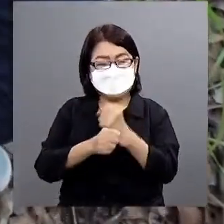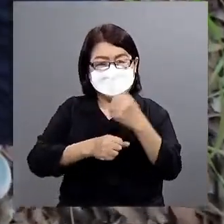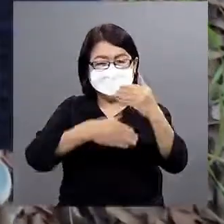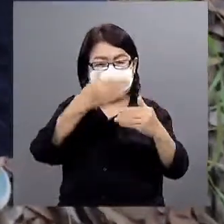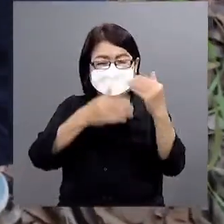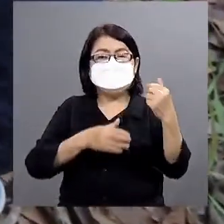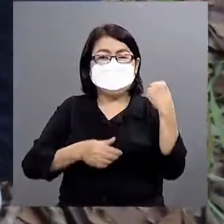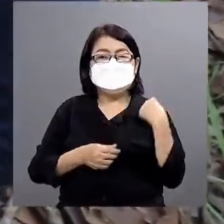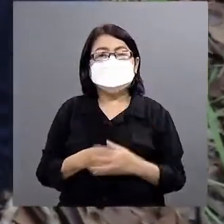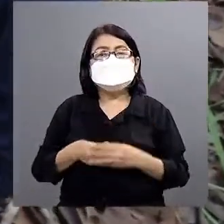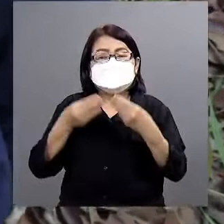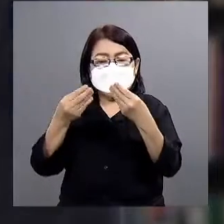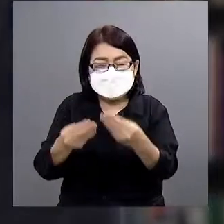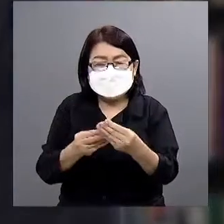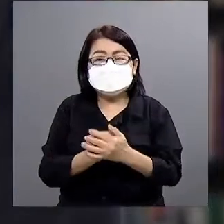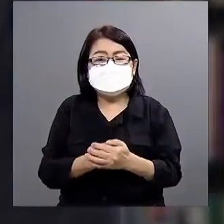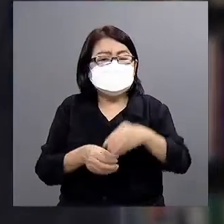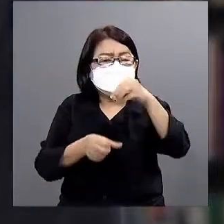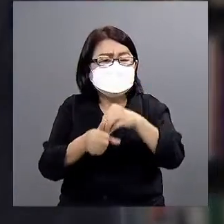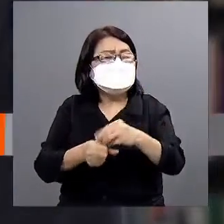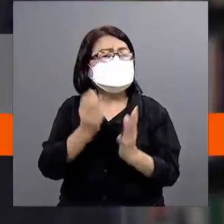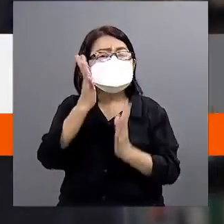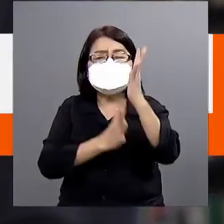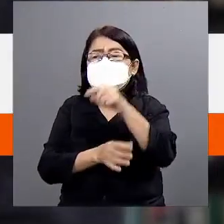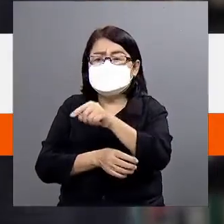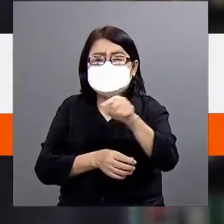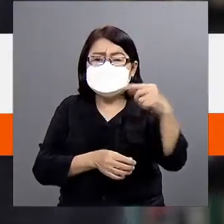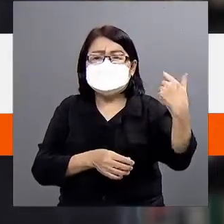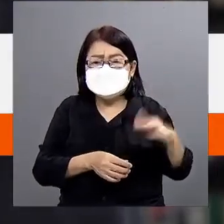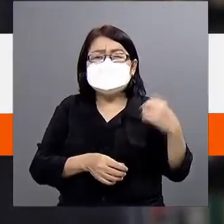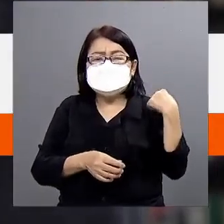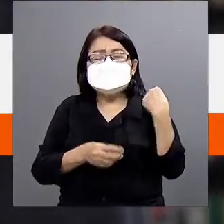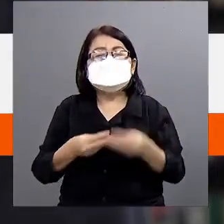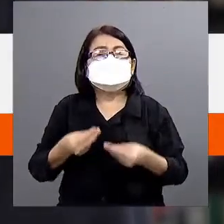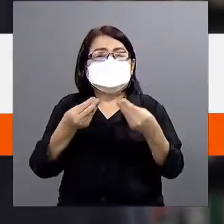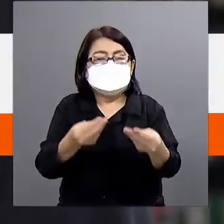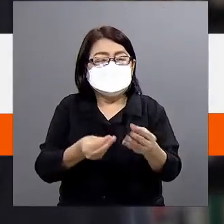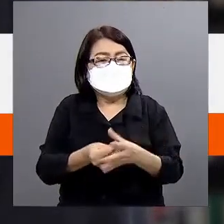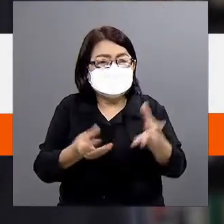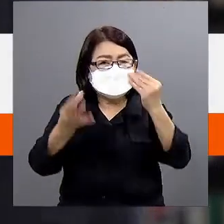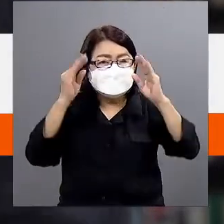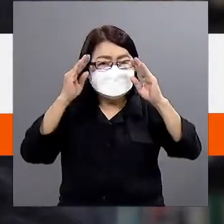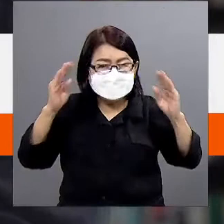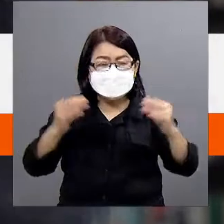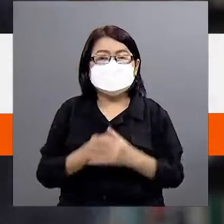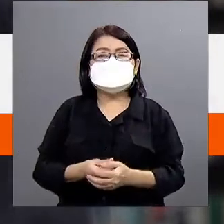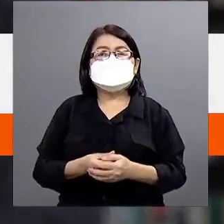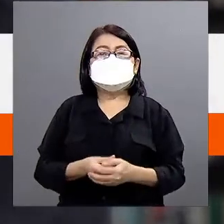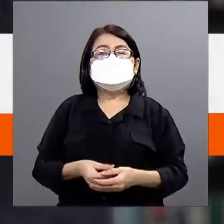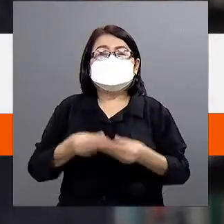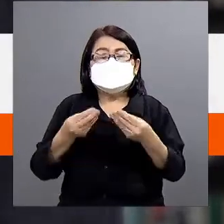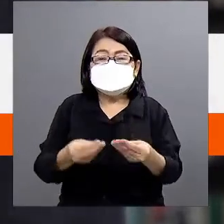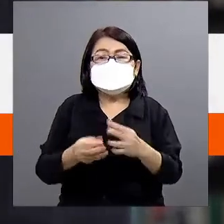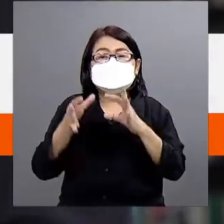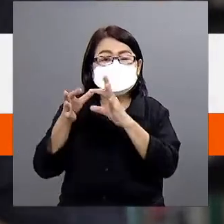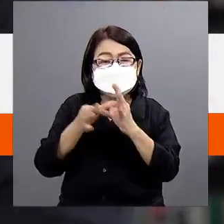ในชุมชนเนี่ยเป็นเครื่องมือที่เห็นเขาเกิดปฏิสัมพันธ์กันอันที่หนึ่งแล้วก็เชื่อมโยงเรื่องสิ่งแวดล้อมศึกษาพร้